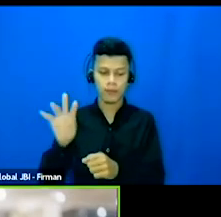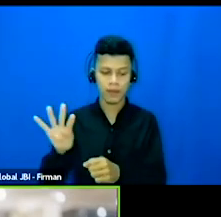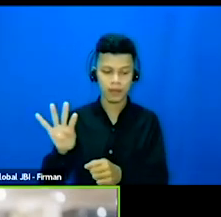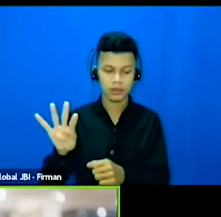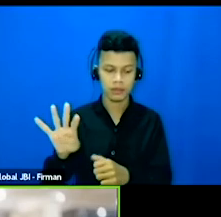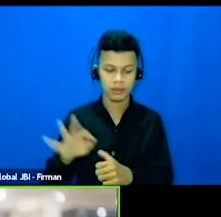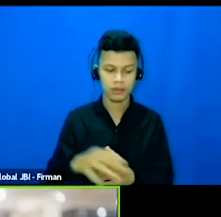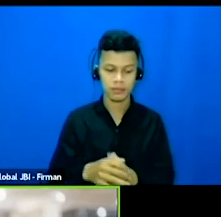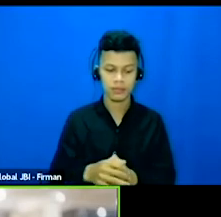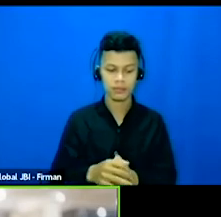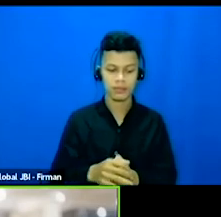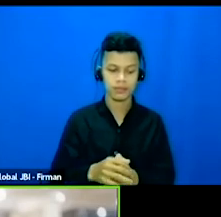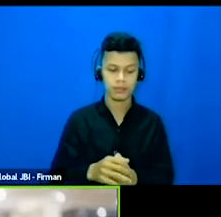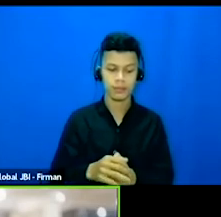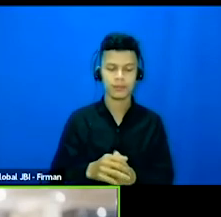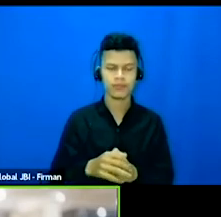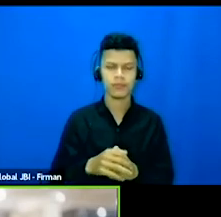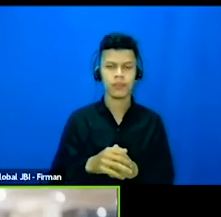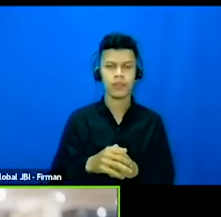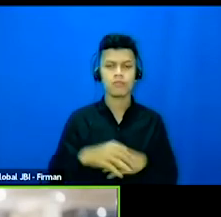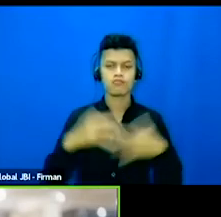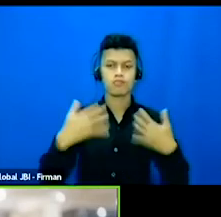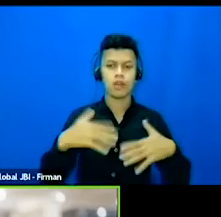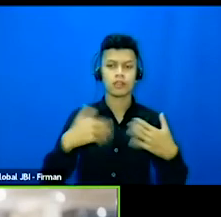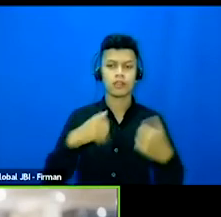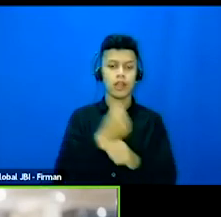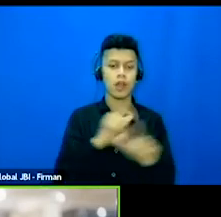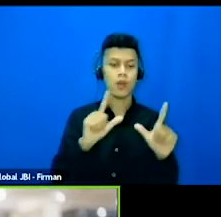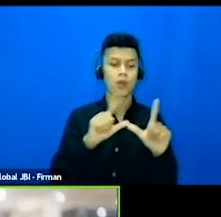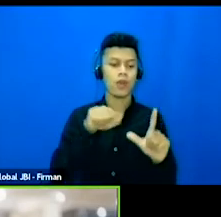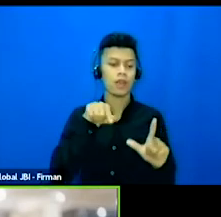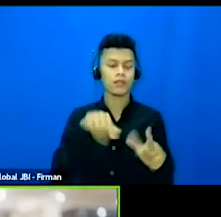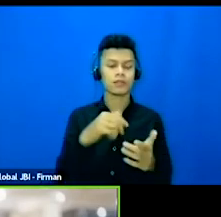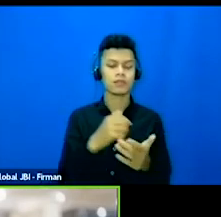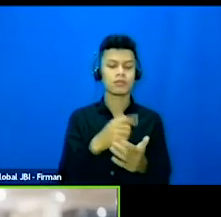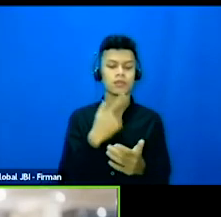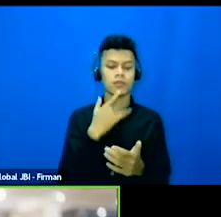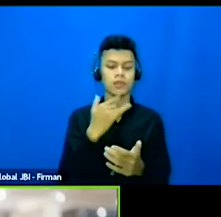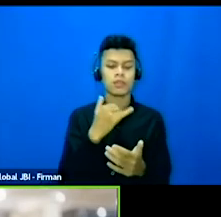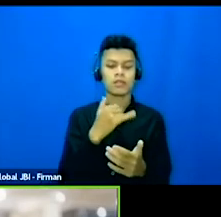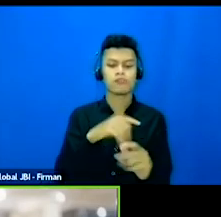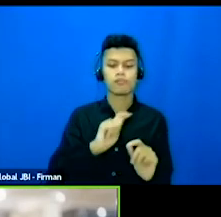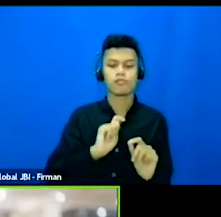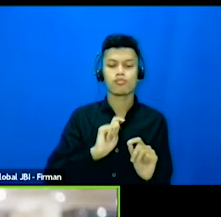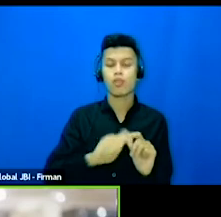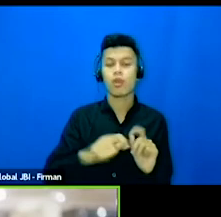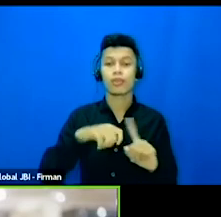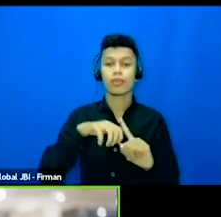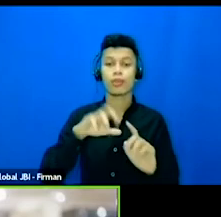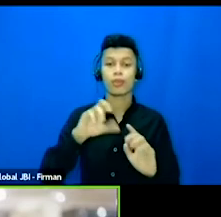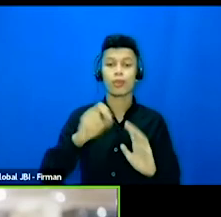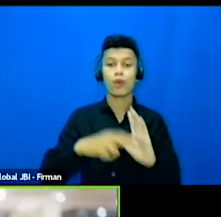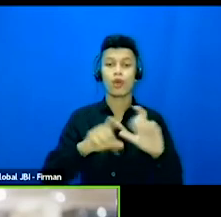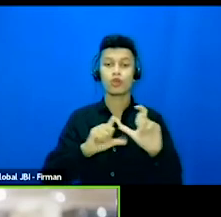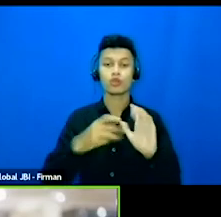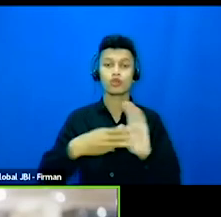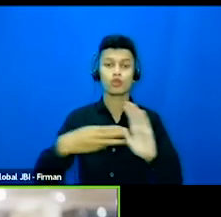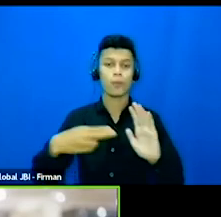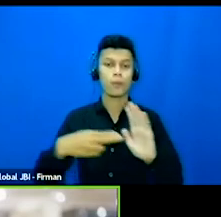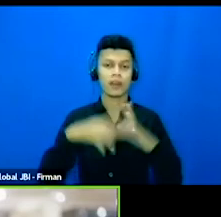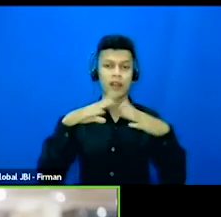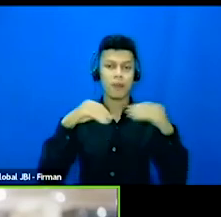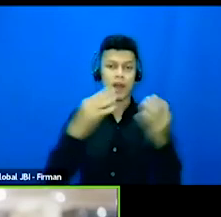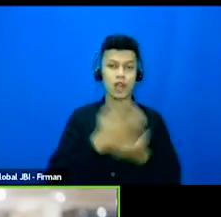Namun karena adanya praktik greenwashing ini seakan-akan membuat konsumen sudah menerapkan kondisi ramah lingkungan padahal belum